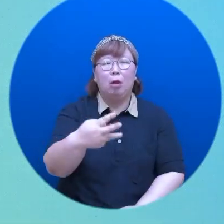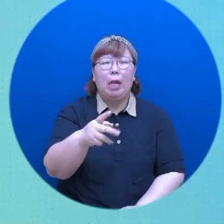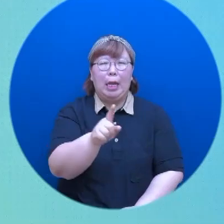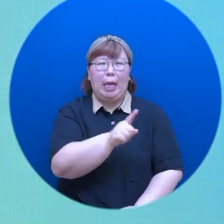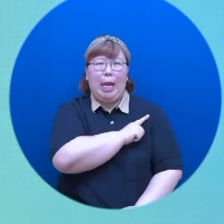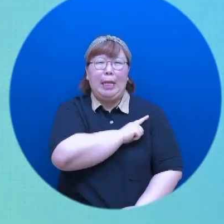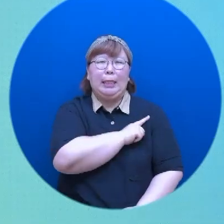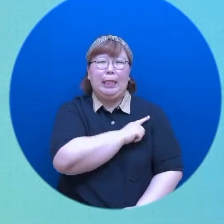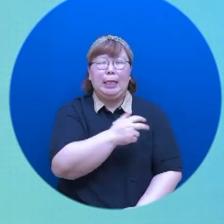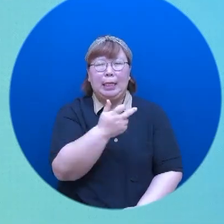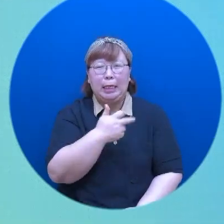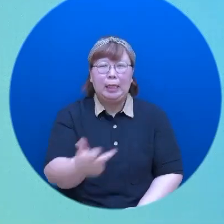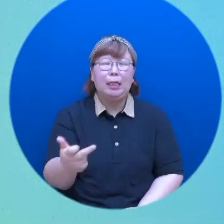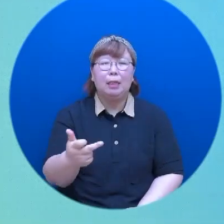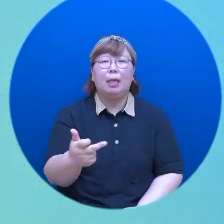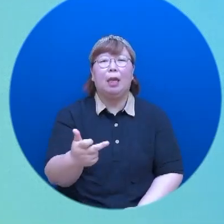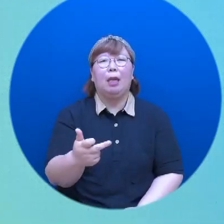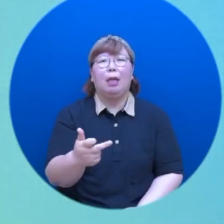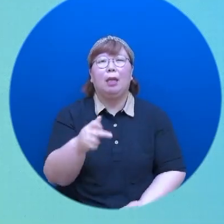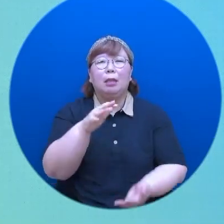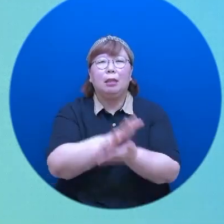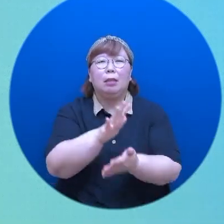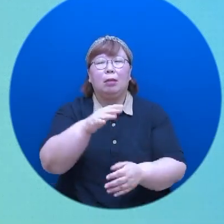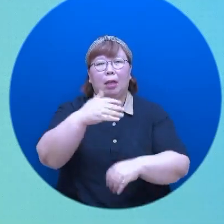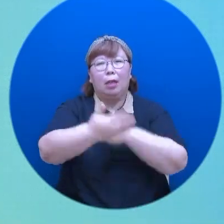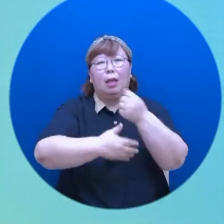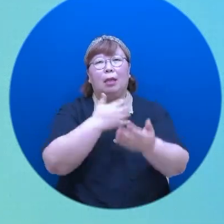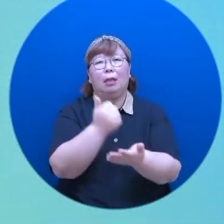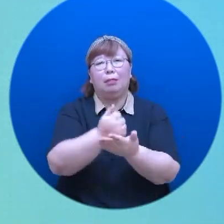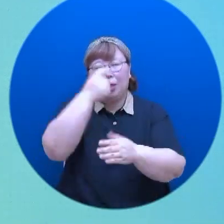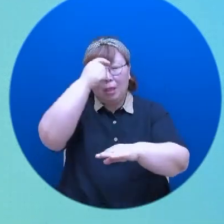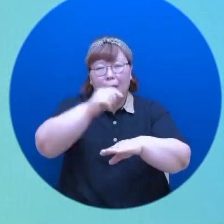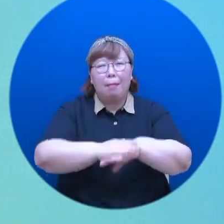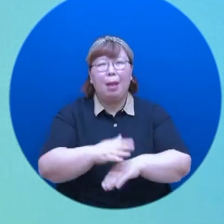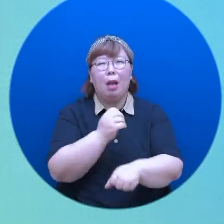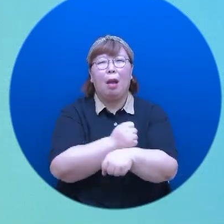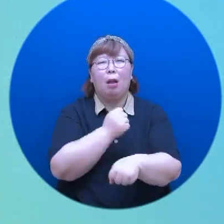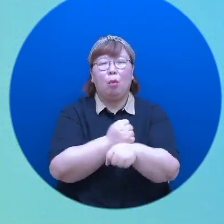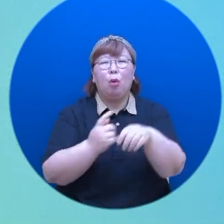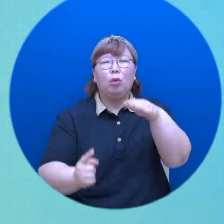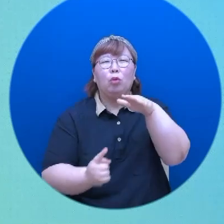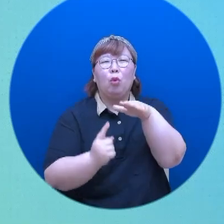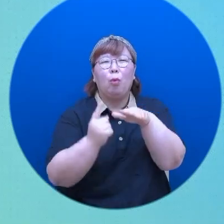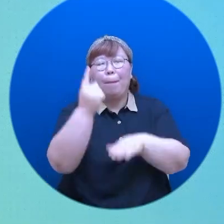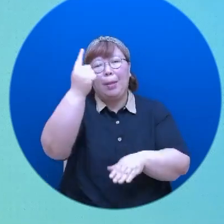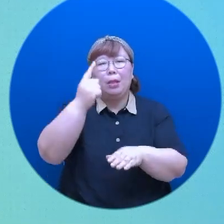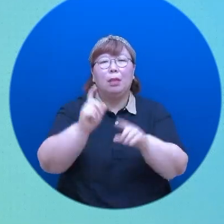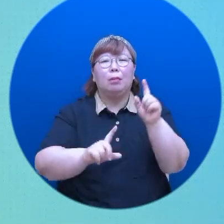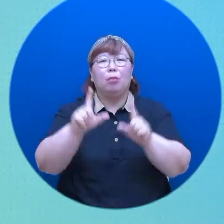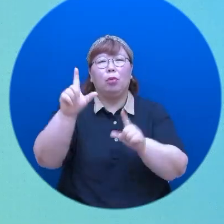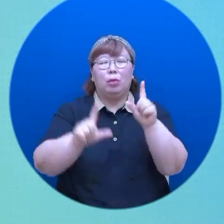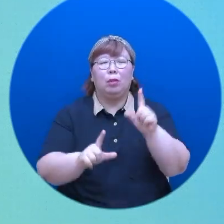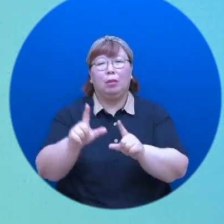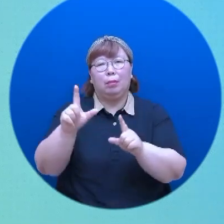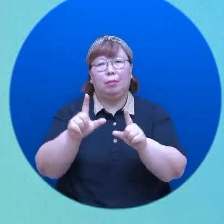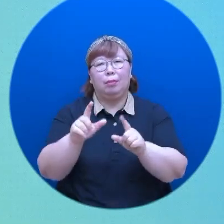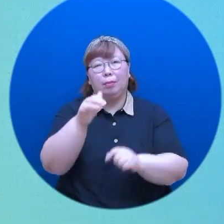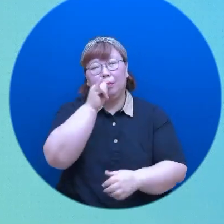가장 격정적으로 하나님을 예배하고 하나님을 높이는 구조로 되어 있다는